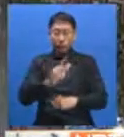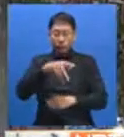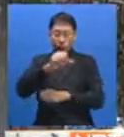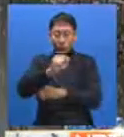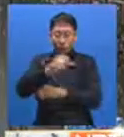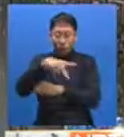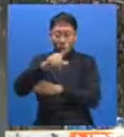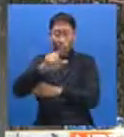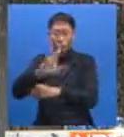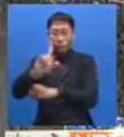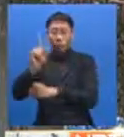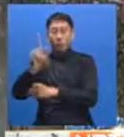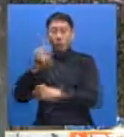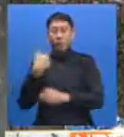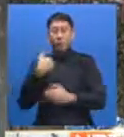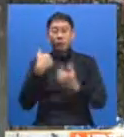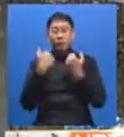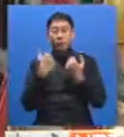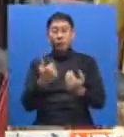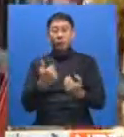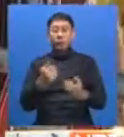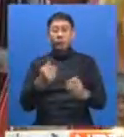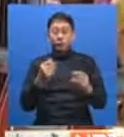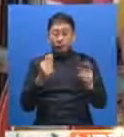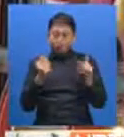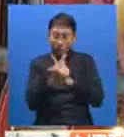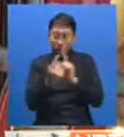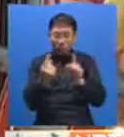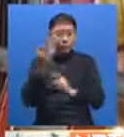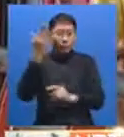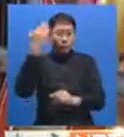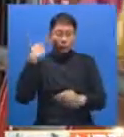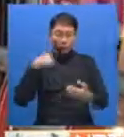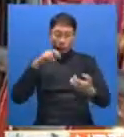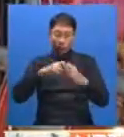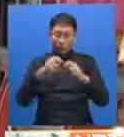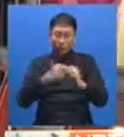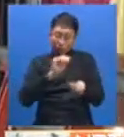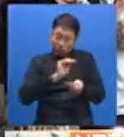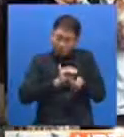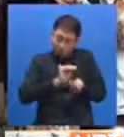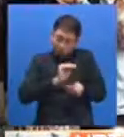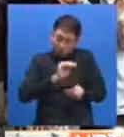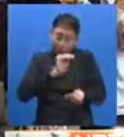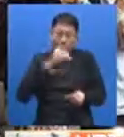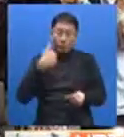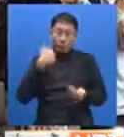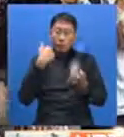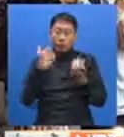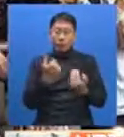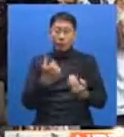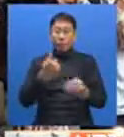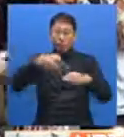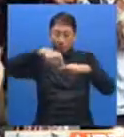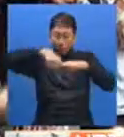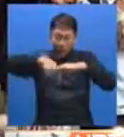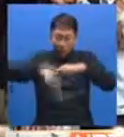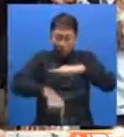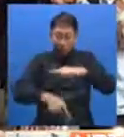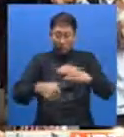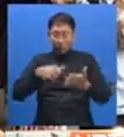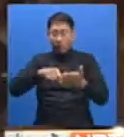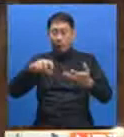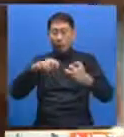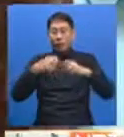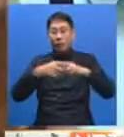าติเท่านั้นเพราะสังคมไทยที่ผ่านมาแต่ละด้านต่างเกิดปัญหาที่หมักหมมหลายอย่างที่ยังรากลึกและอาจจะแก้ปัญหาได้ย